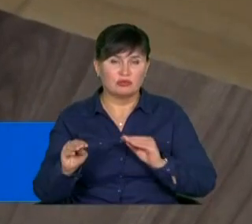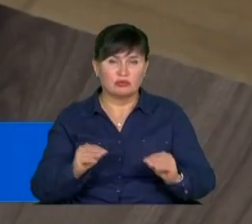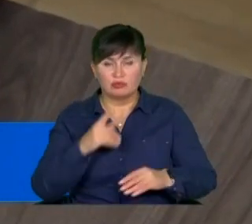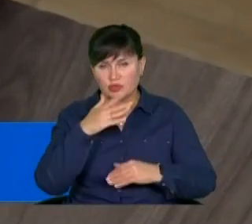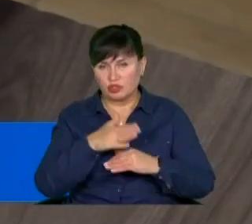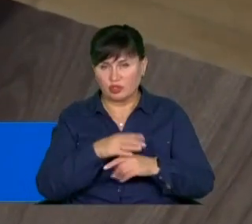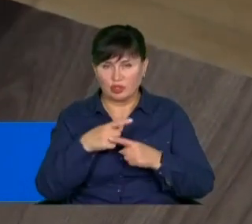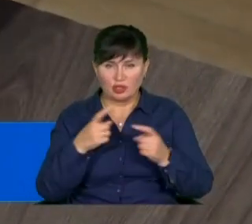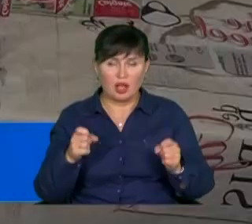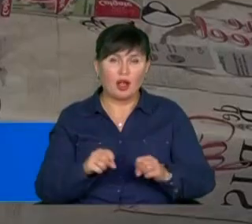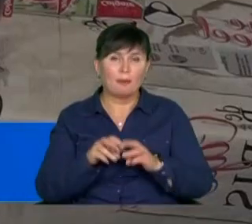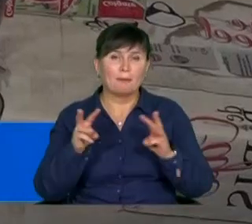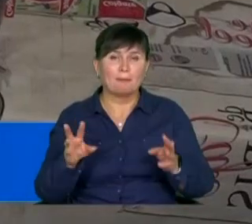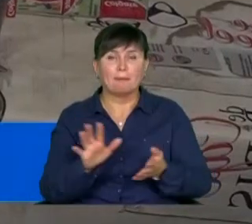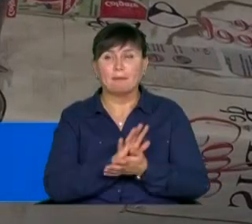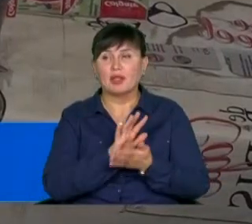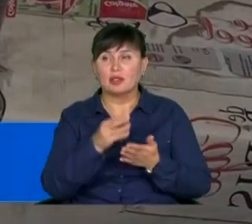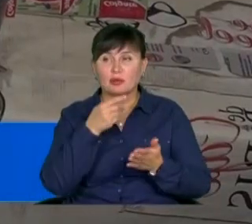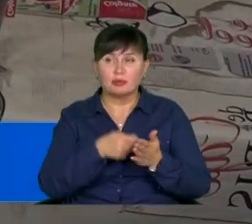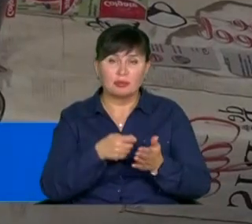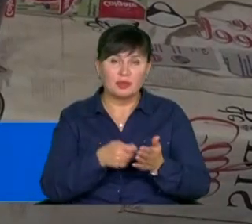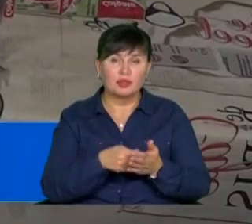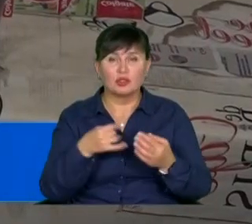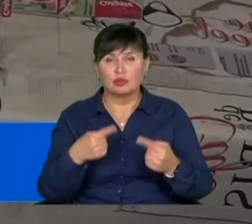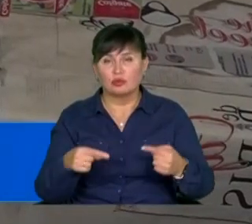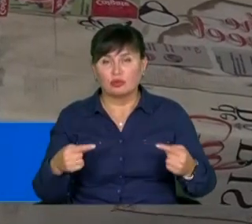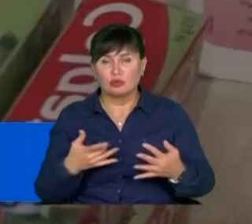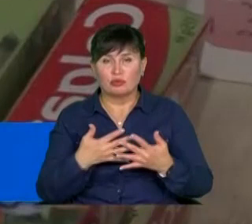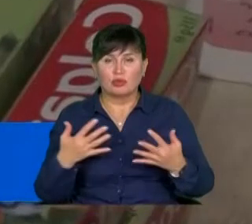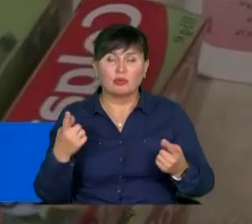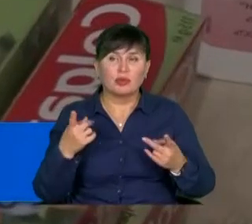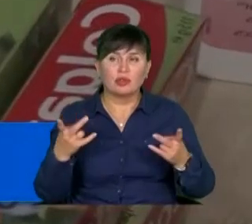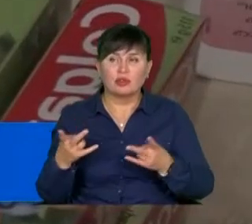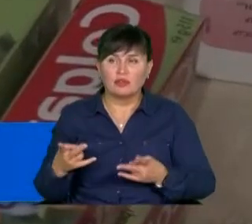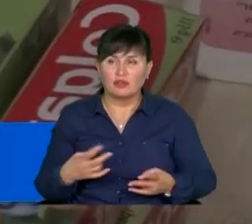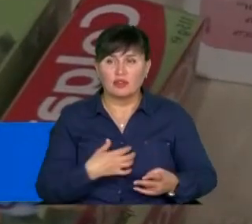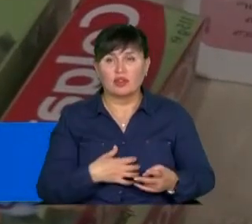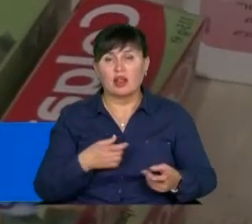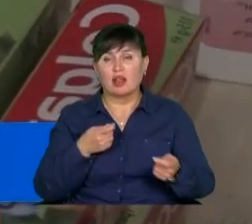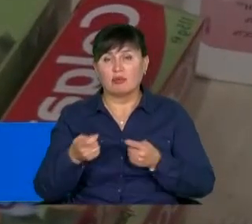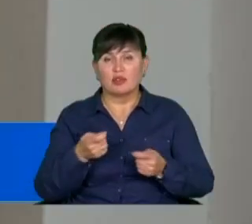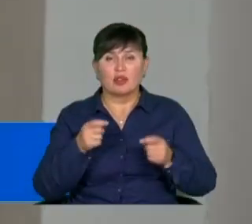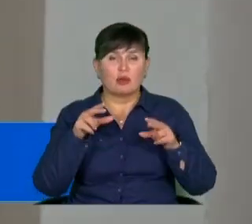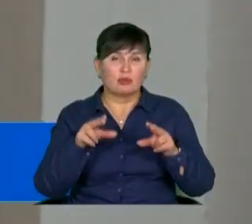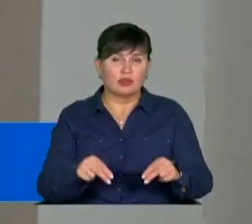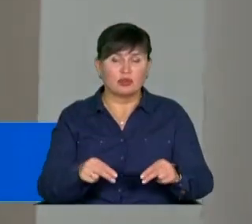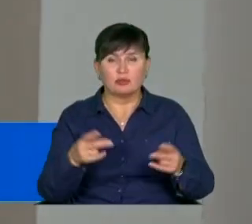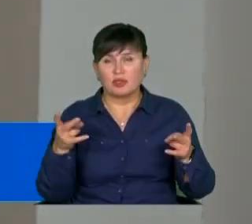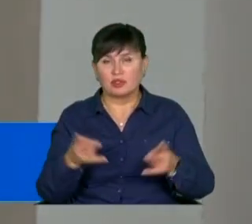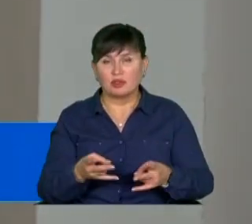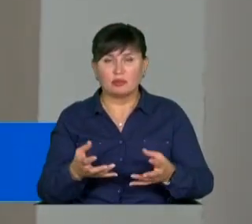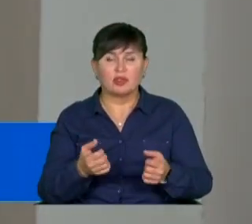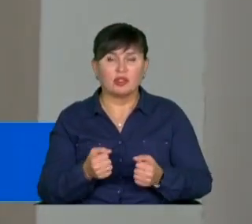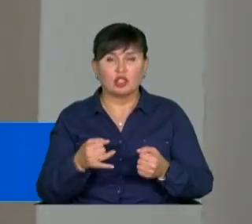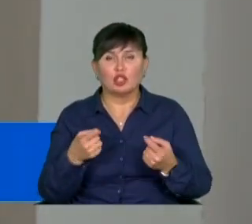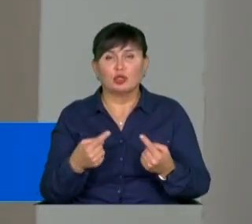ближайших хостелах. Их обеспечили бесплатным жильем, питанием и другими вещами первой необходимости. В администрации пообещали при необходимости принять